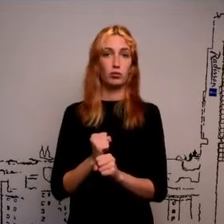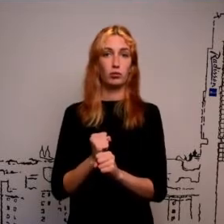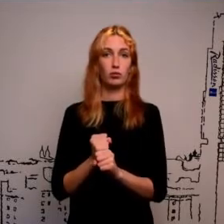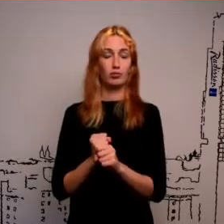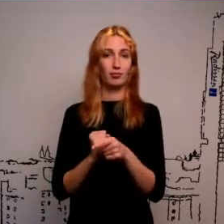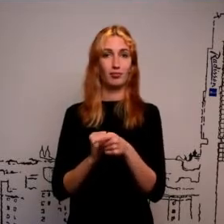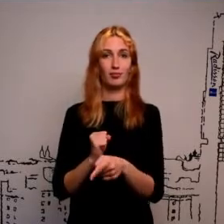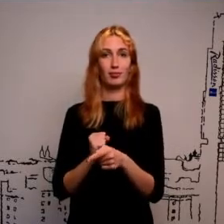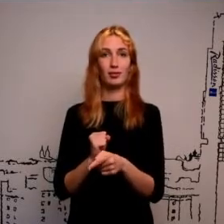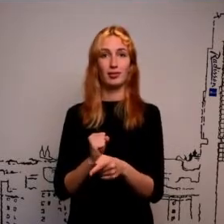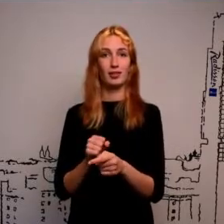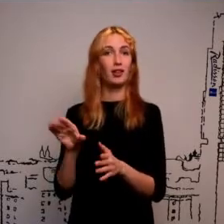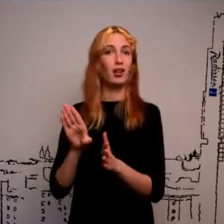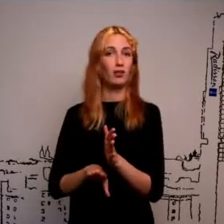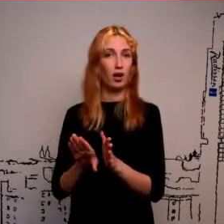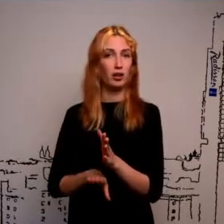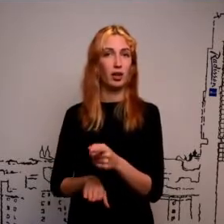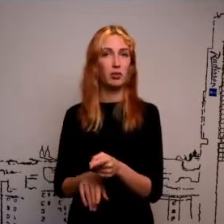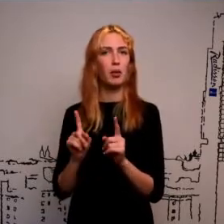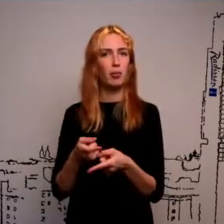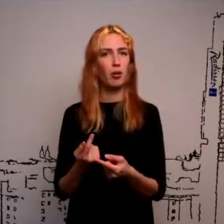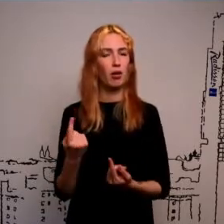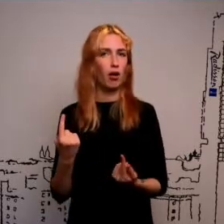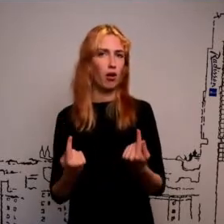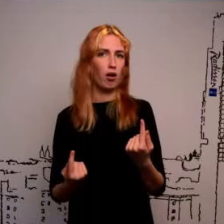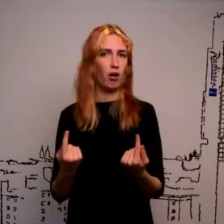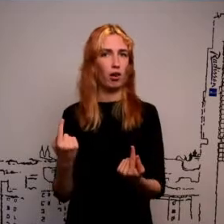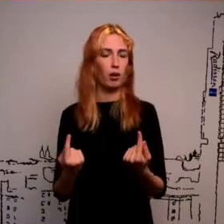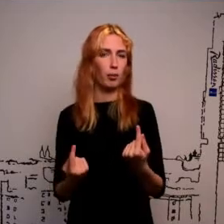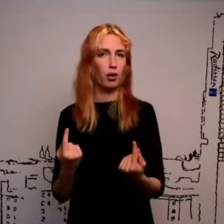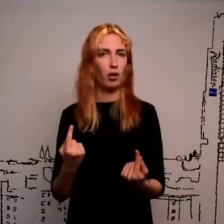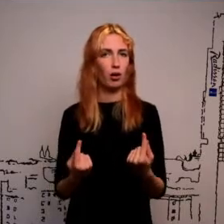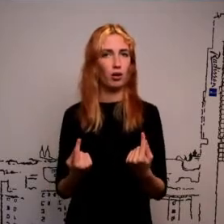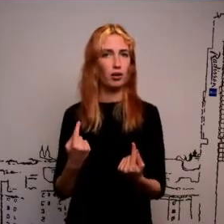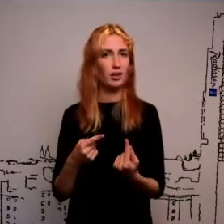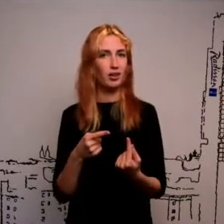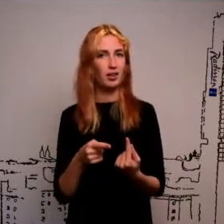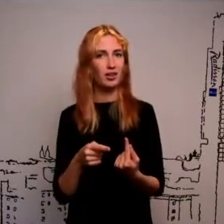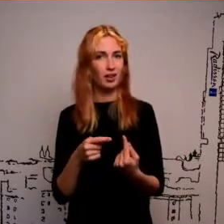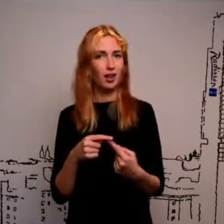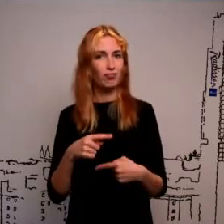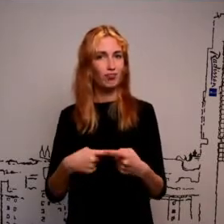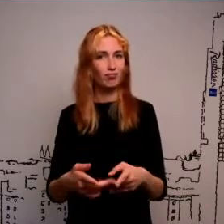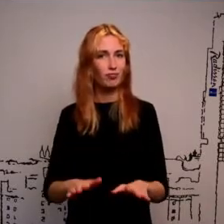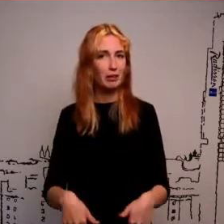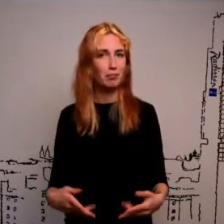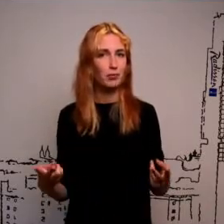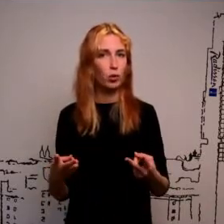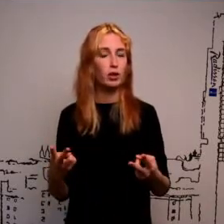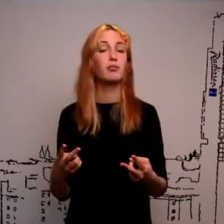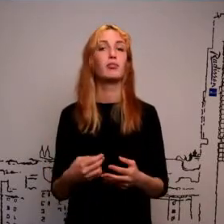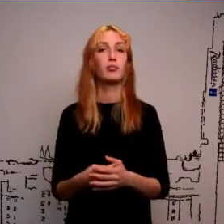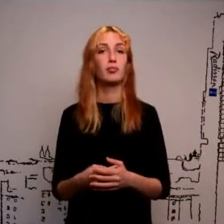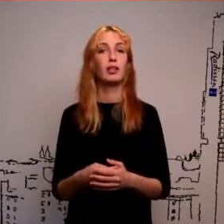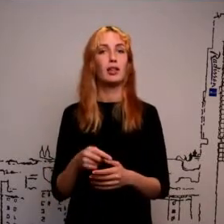väga tavapärane, et me peamegi kahtlema, et sellised asju võib olla ja igal juhul